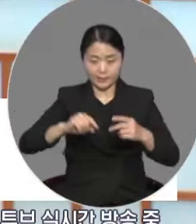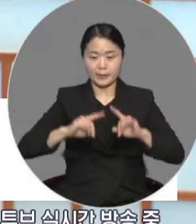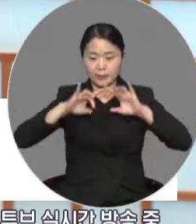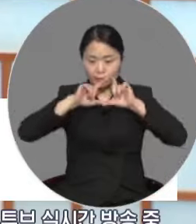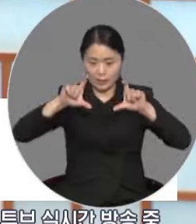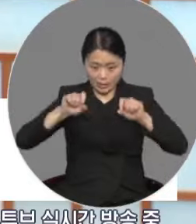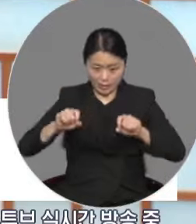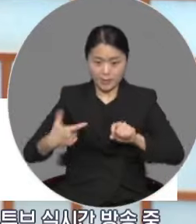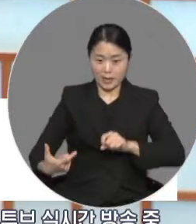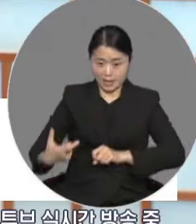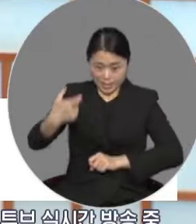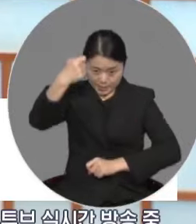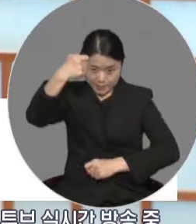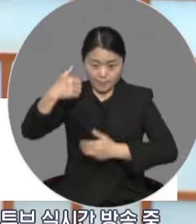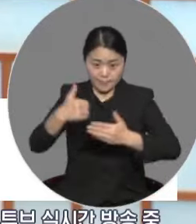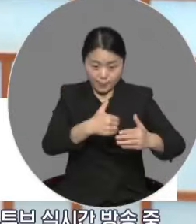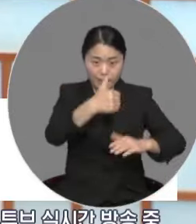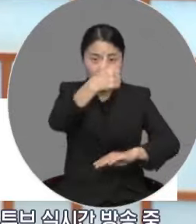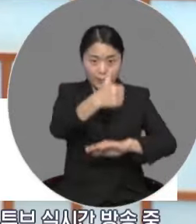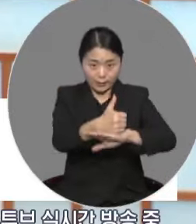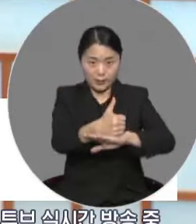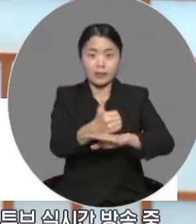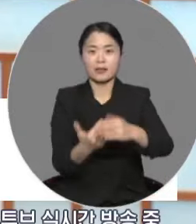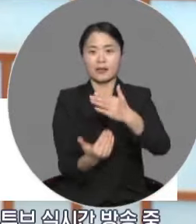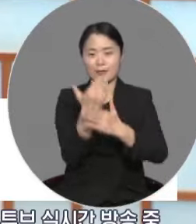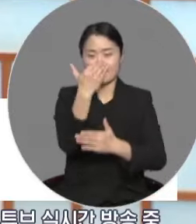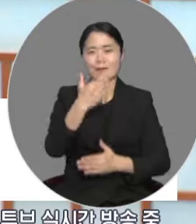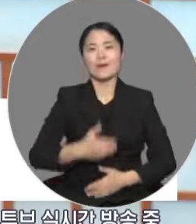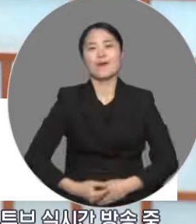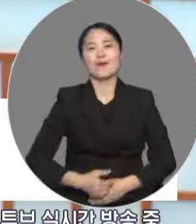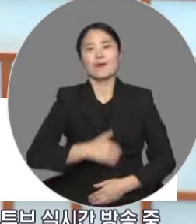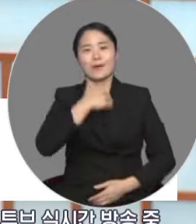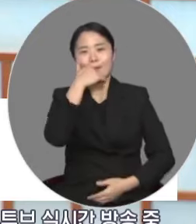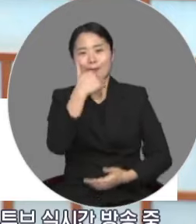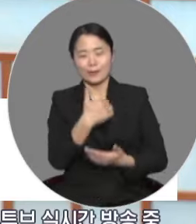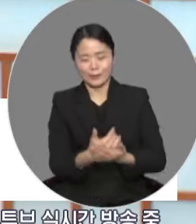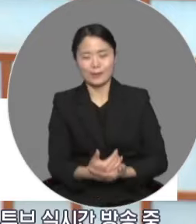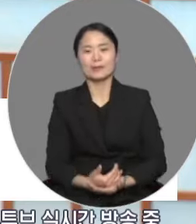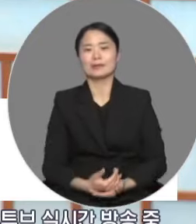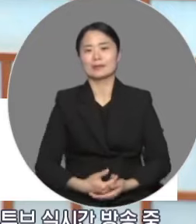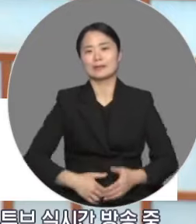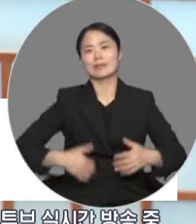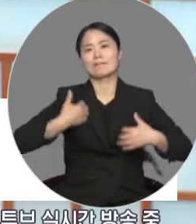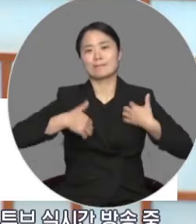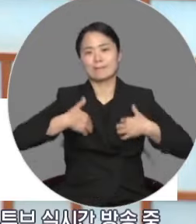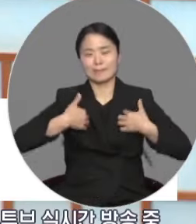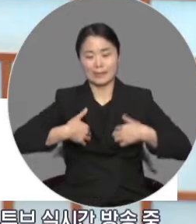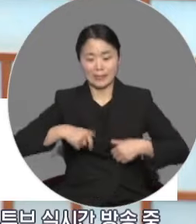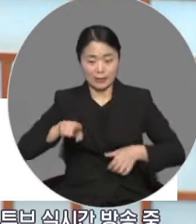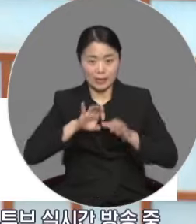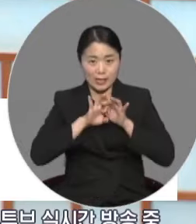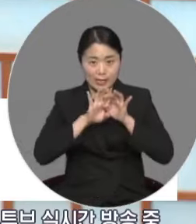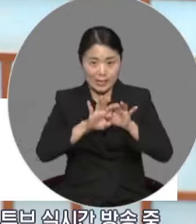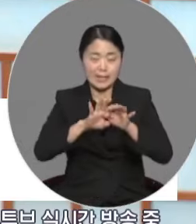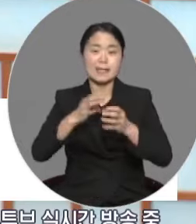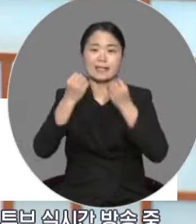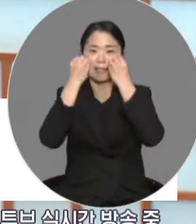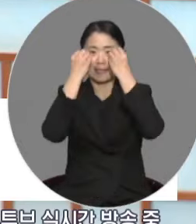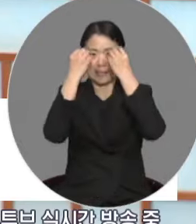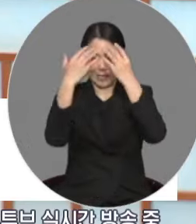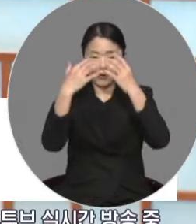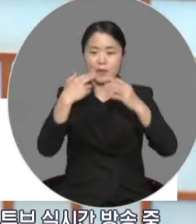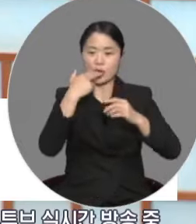불구하고 빠르게 성과가 나서 매우 뿌듯하게 생각합니다. 신형 배터리 공장 등 추가